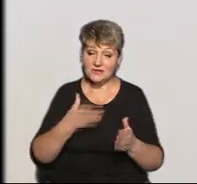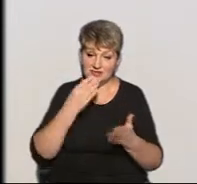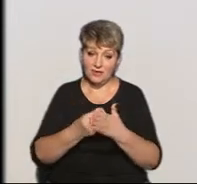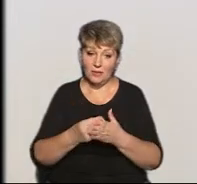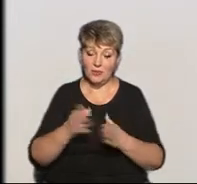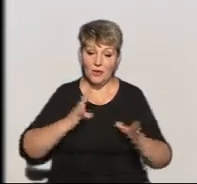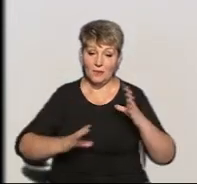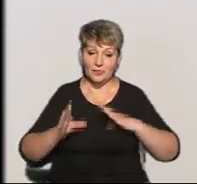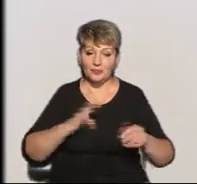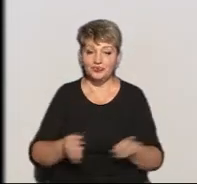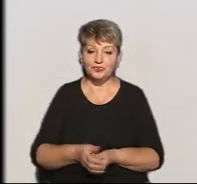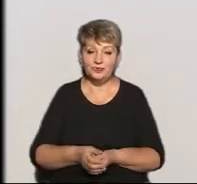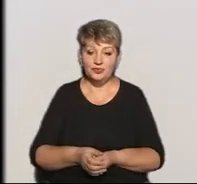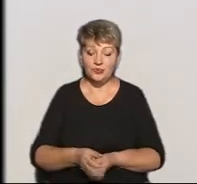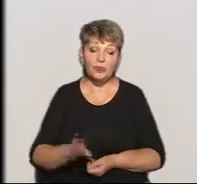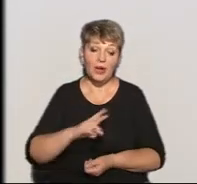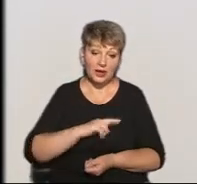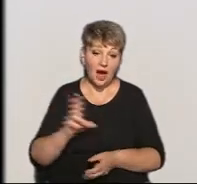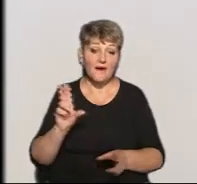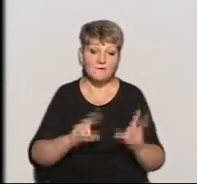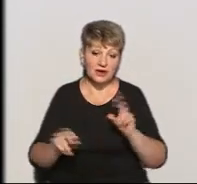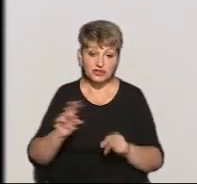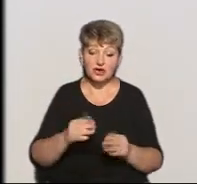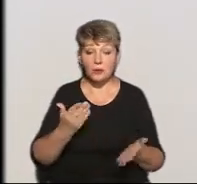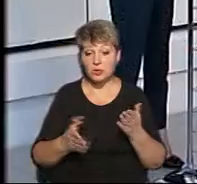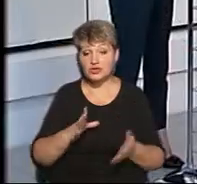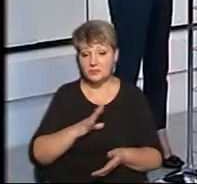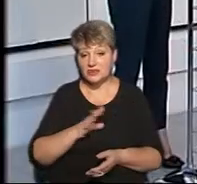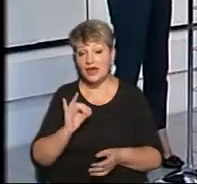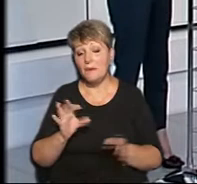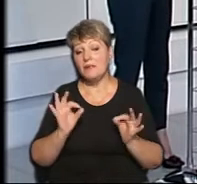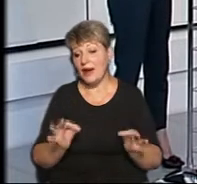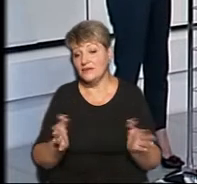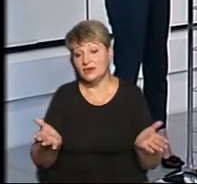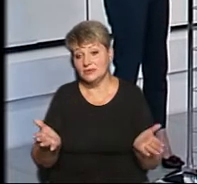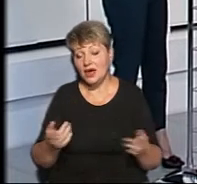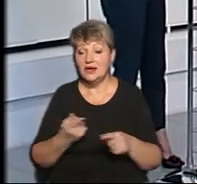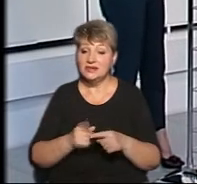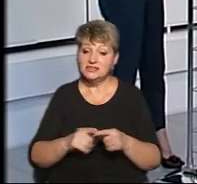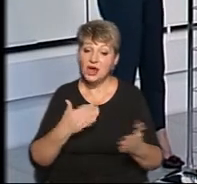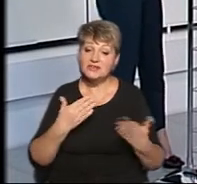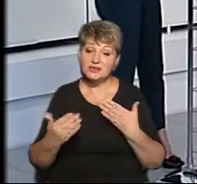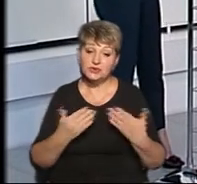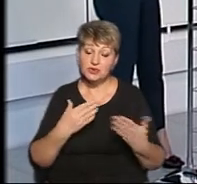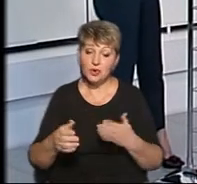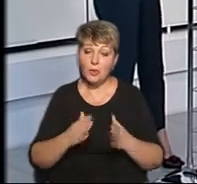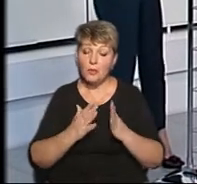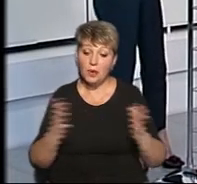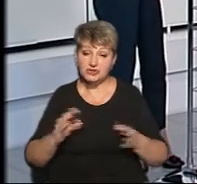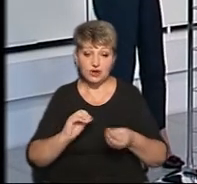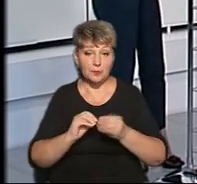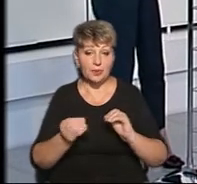вважаю, суб'єктивна оцінка. Давайте перейдемо до наступного запитання. Вона стосується в більшій мірі